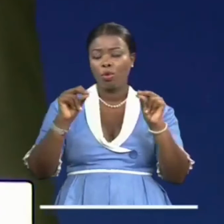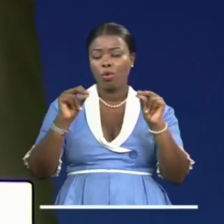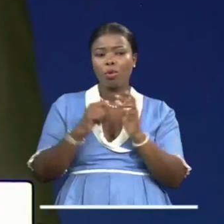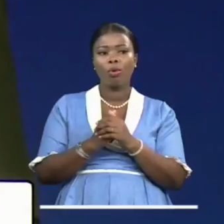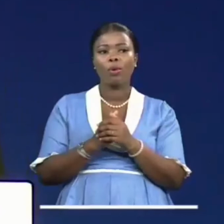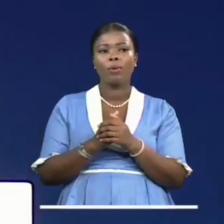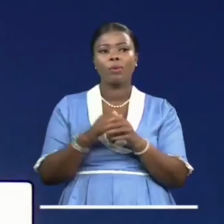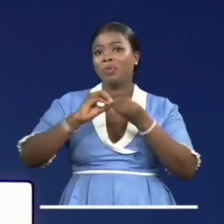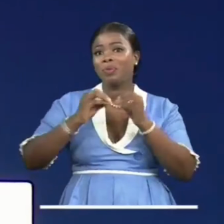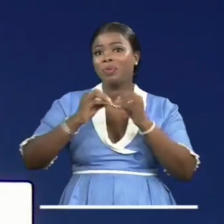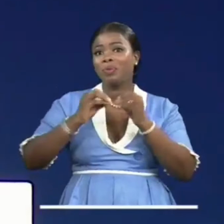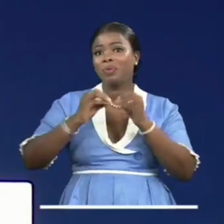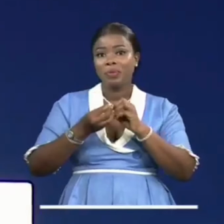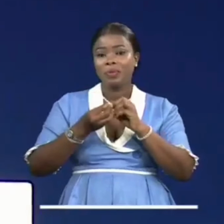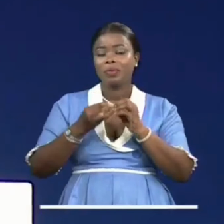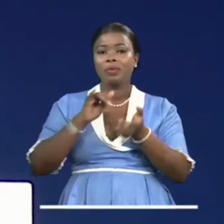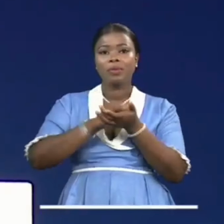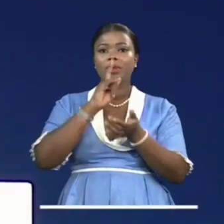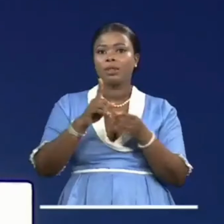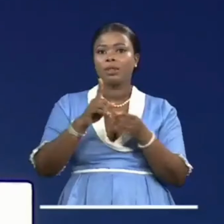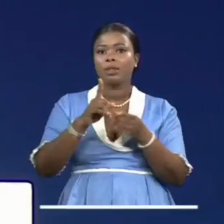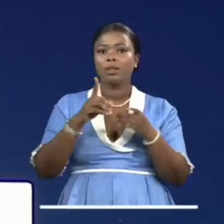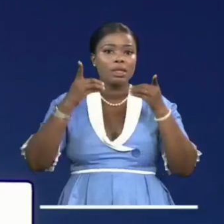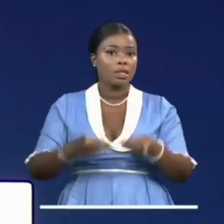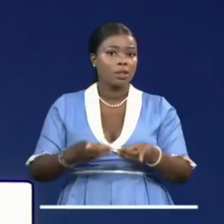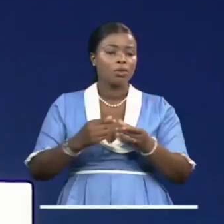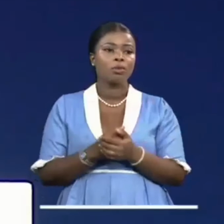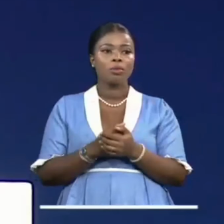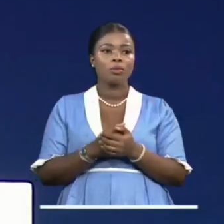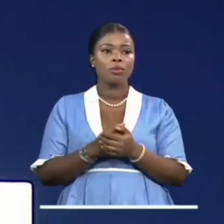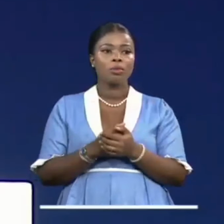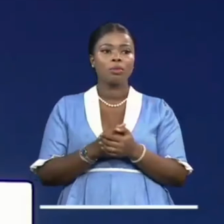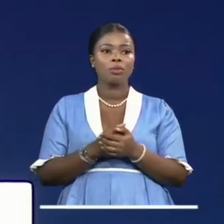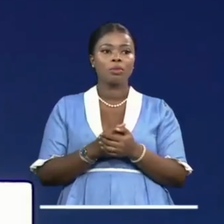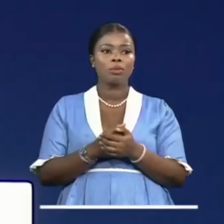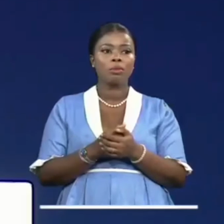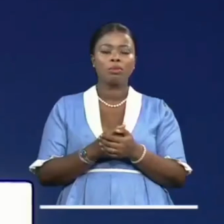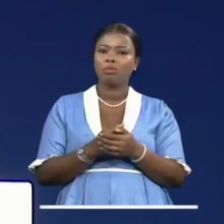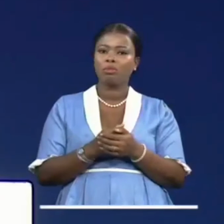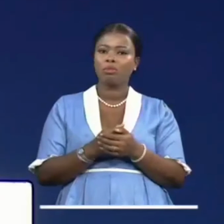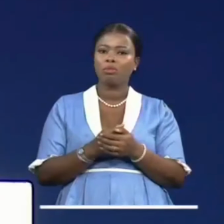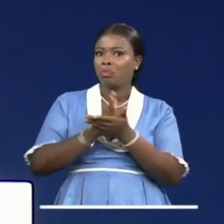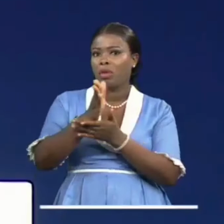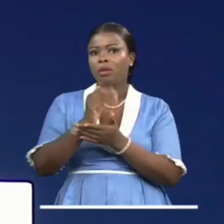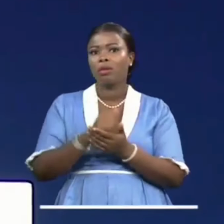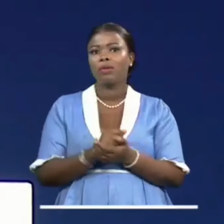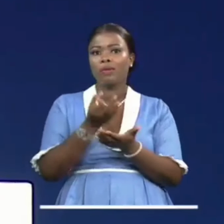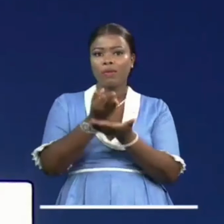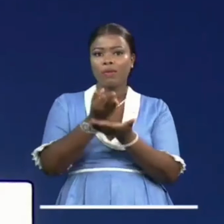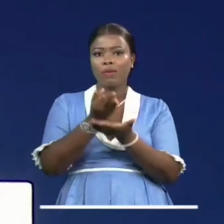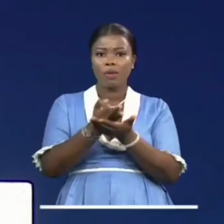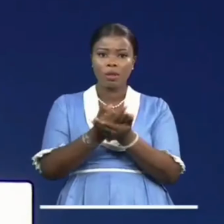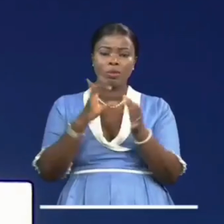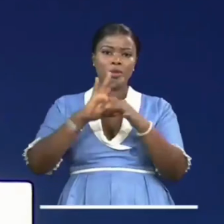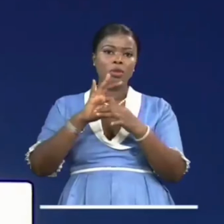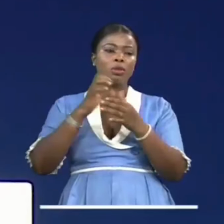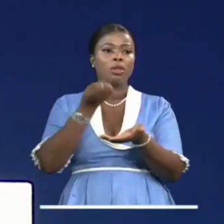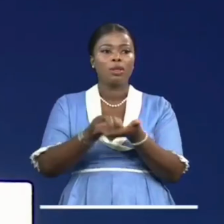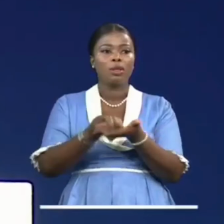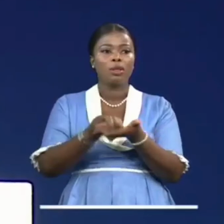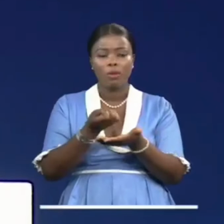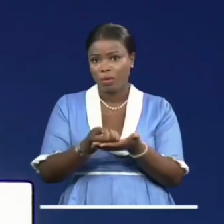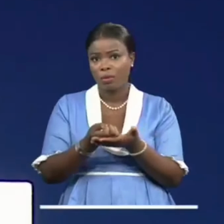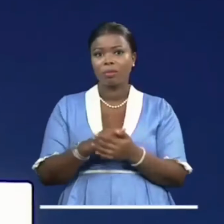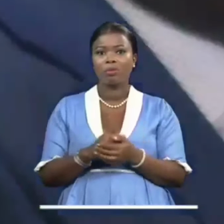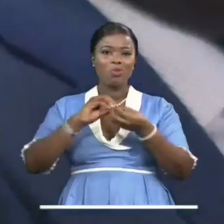contrainte c'est disposer d'un projet bancable rentable ici le financement de l'économie c'est une épine c'est